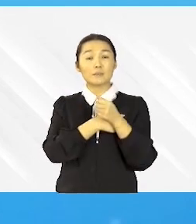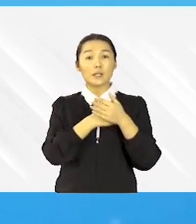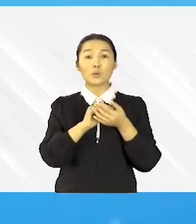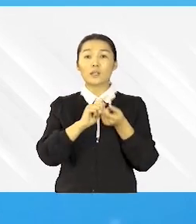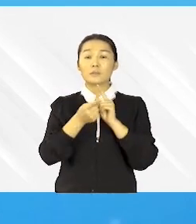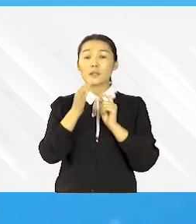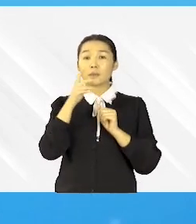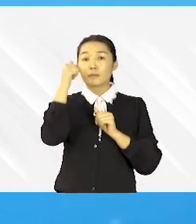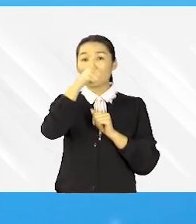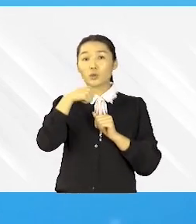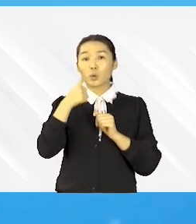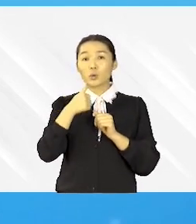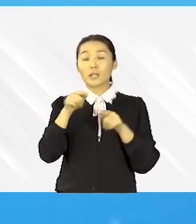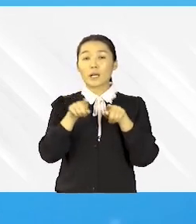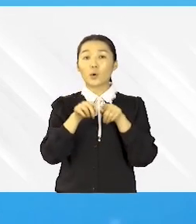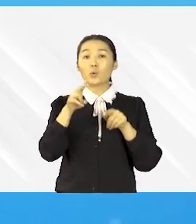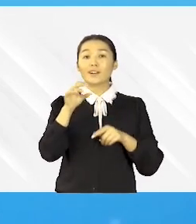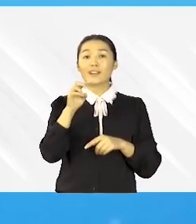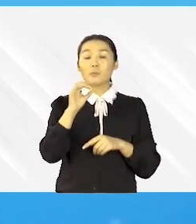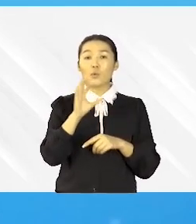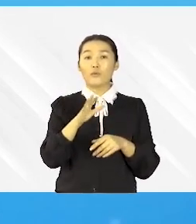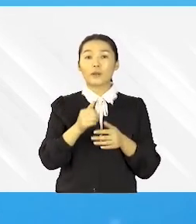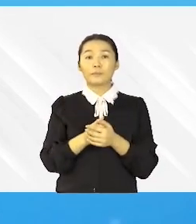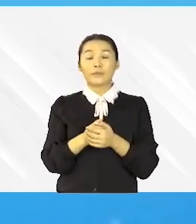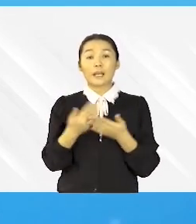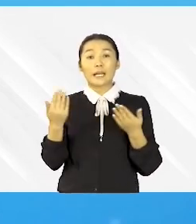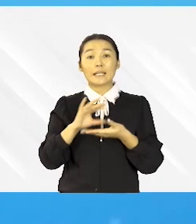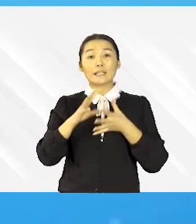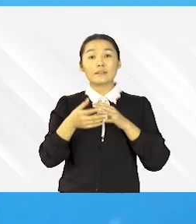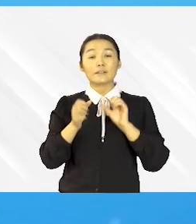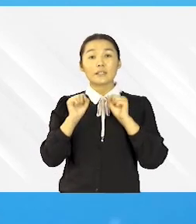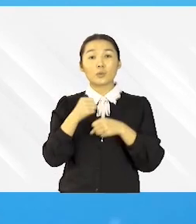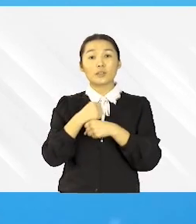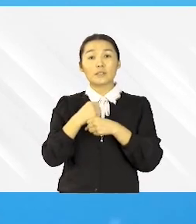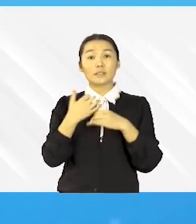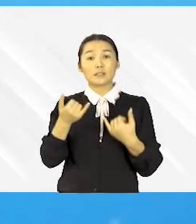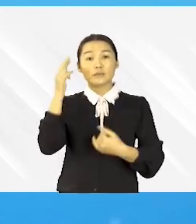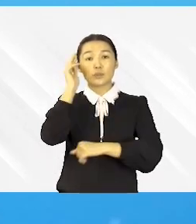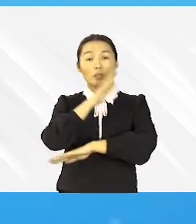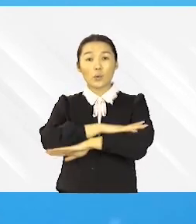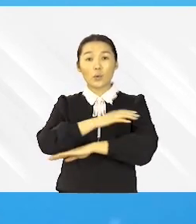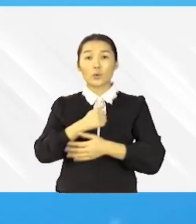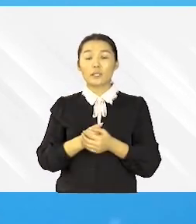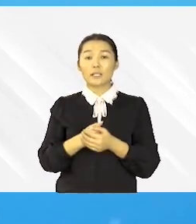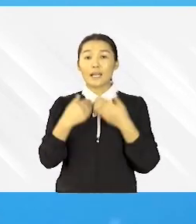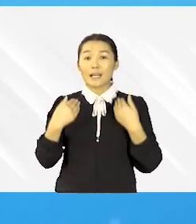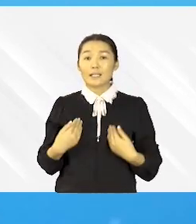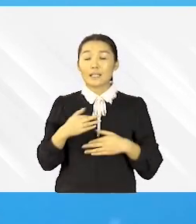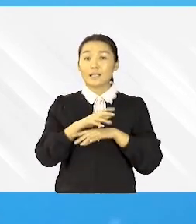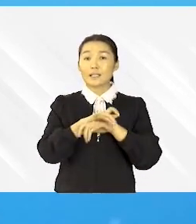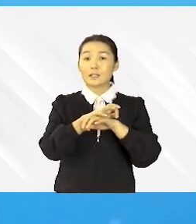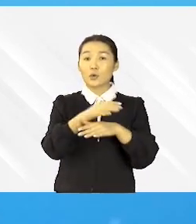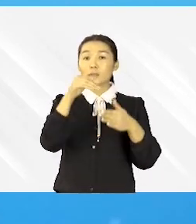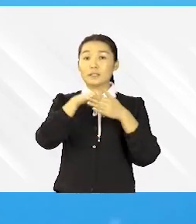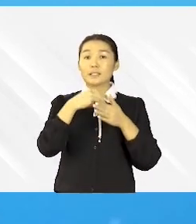времен года, как у клопов-солдатиков. Какие выводы можем сделать сегодня на уроке, ребята? Тело насекомого состоит из